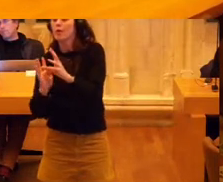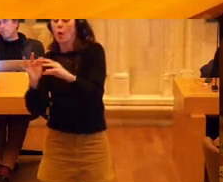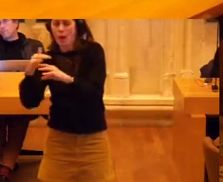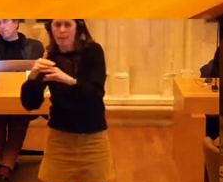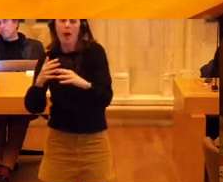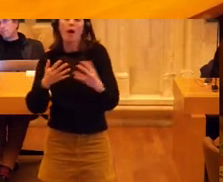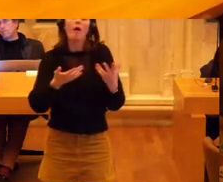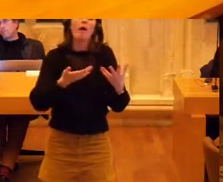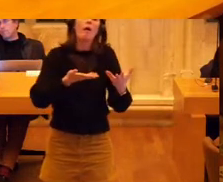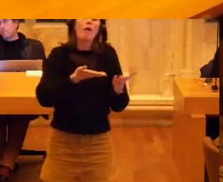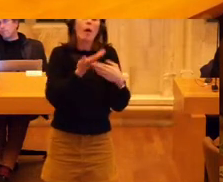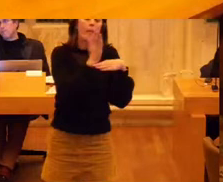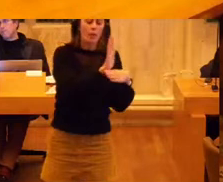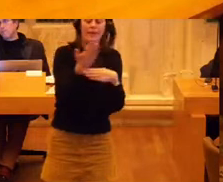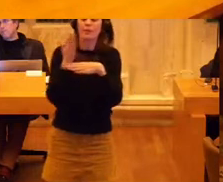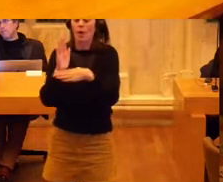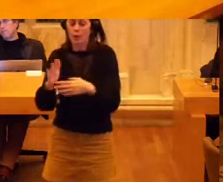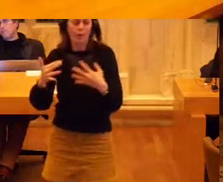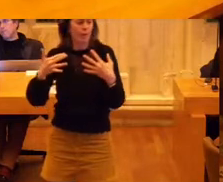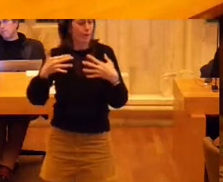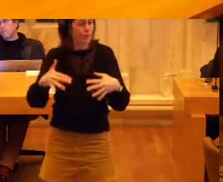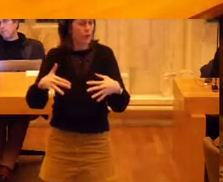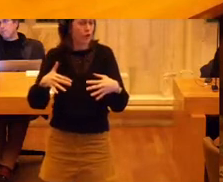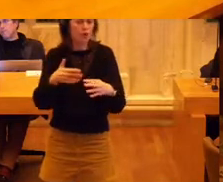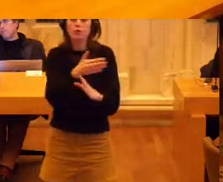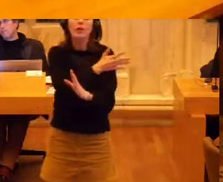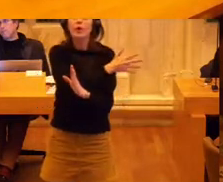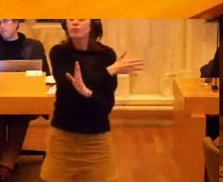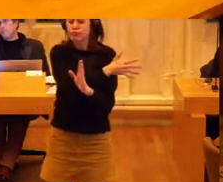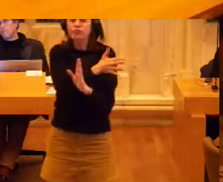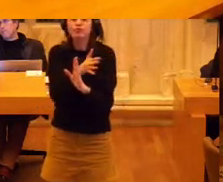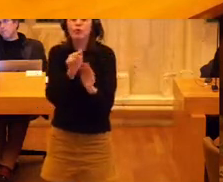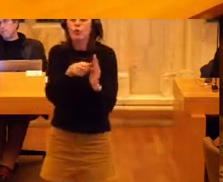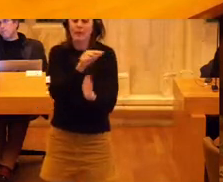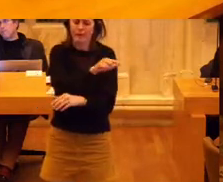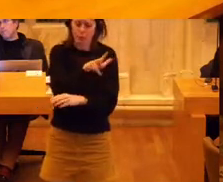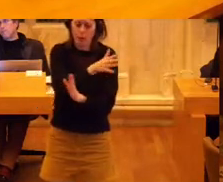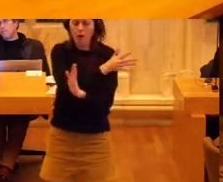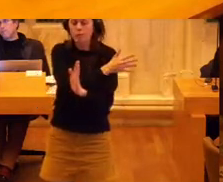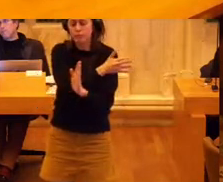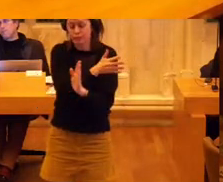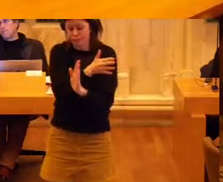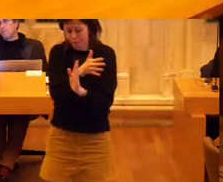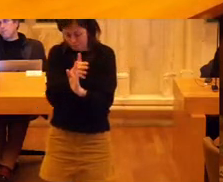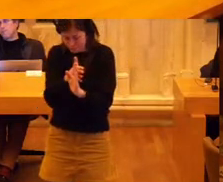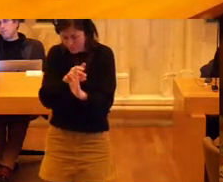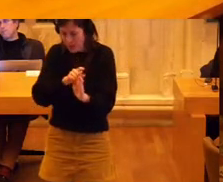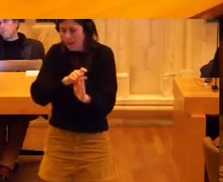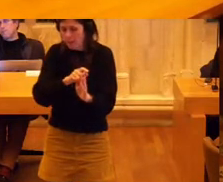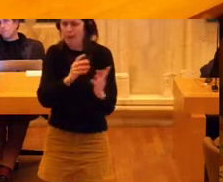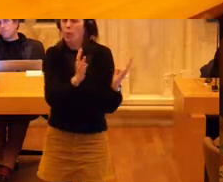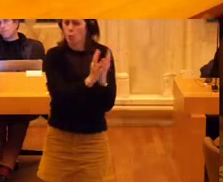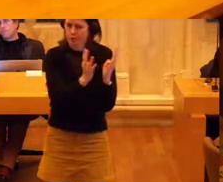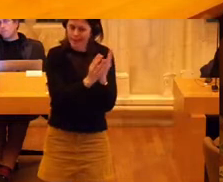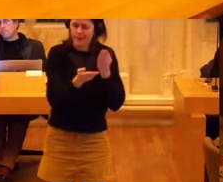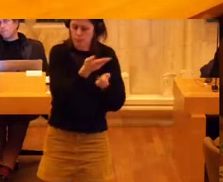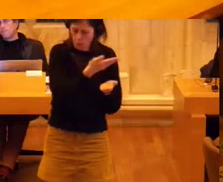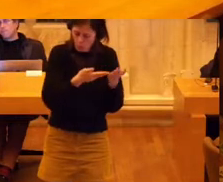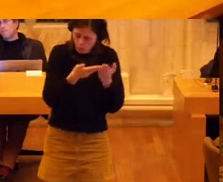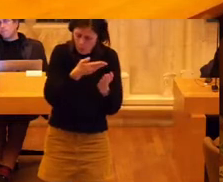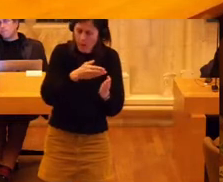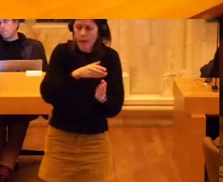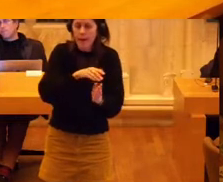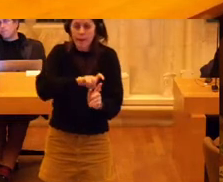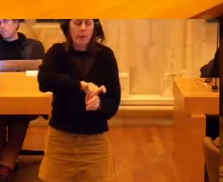phase qui s'est déroulée courant 2023, avec une concertation notamment, et il